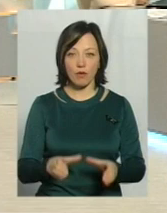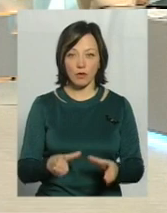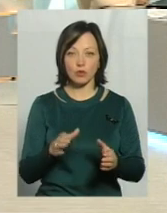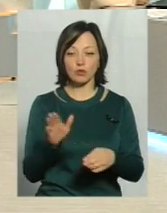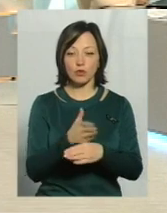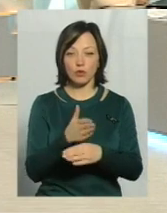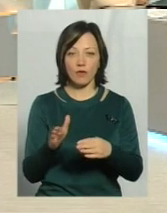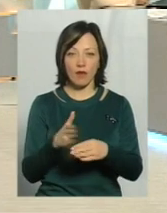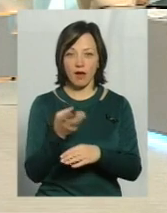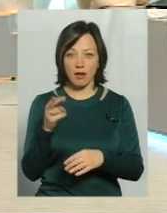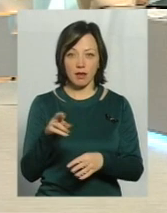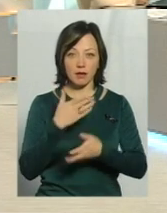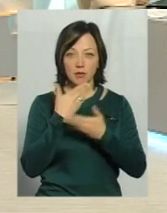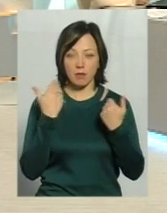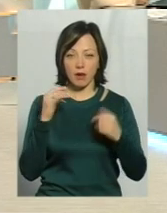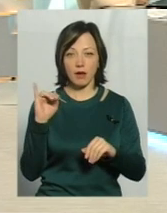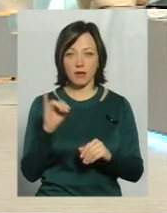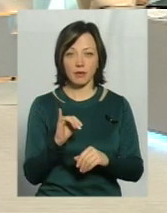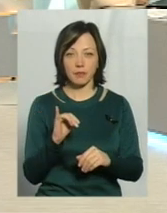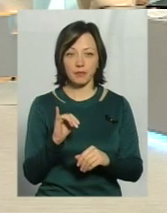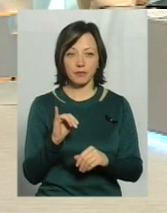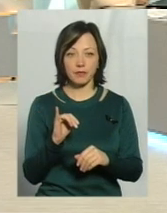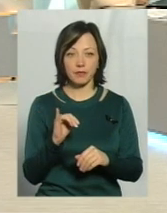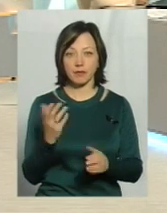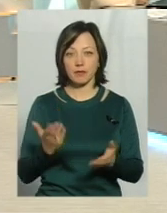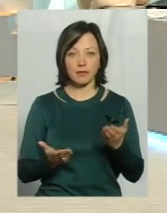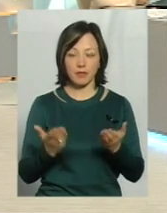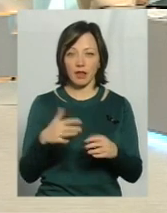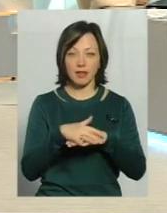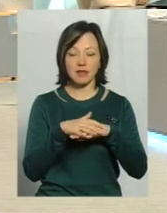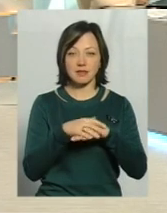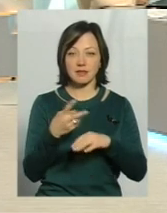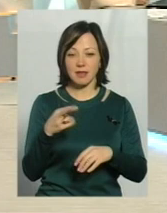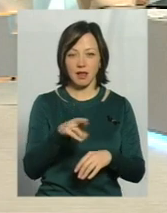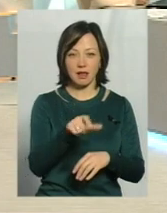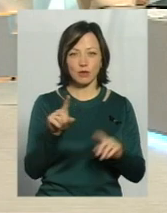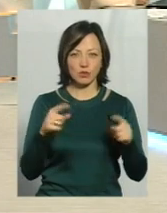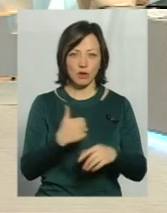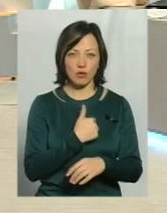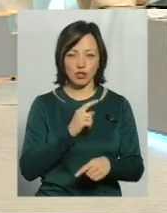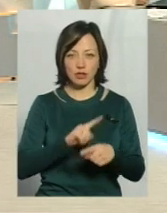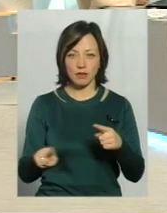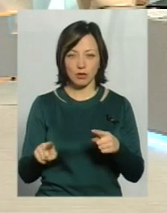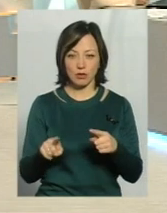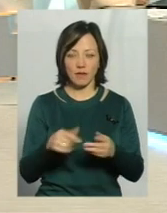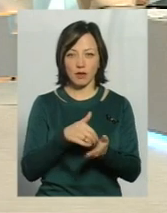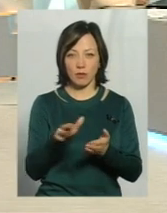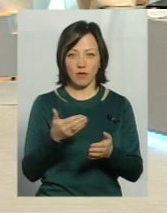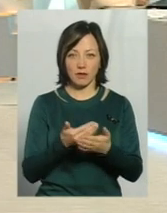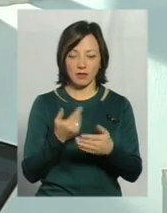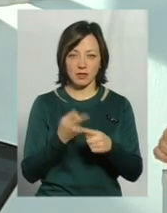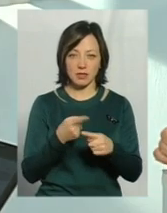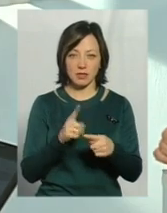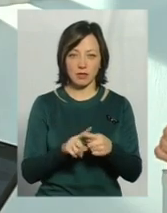сортування, грубо говоря, нема. І навряд чи населення дуже захоче швидко відмовитись від